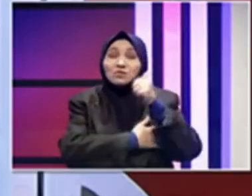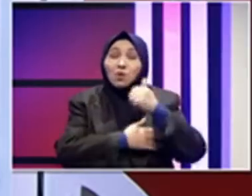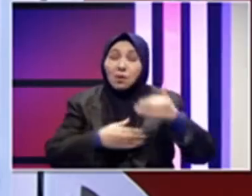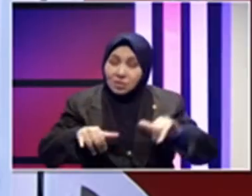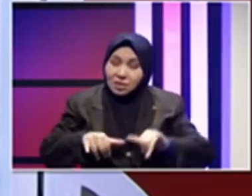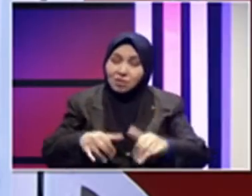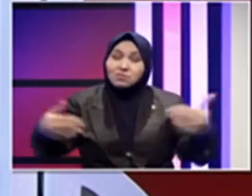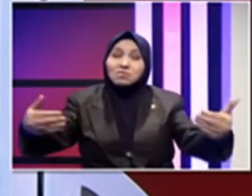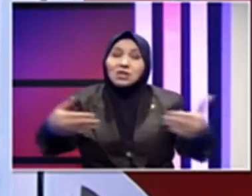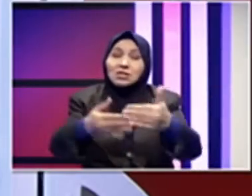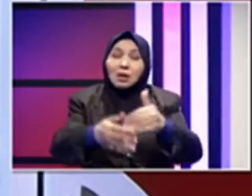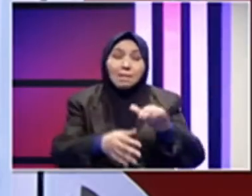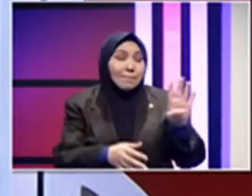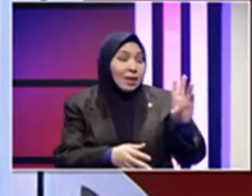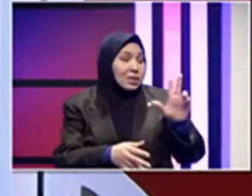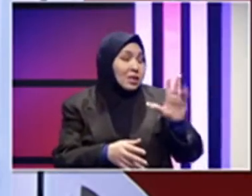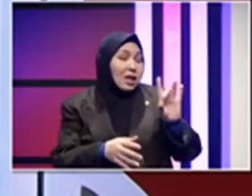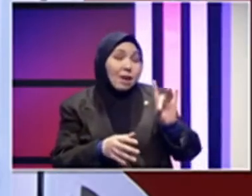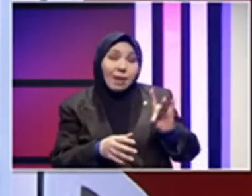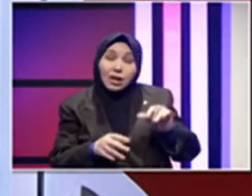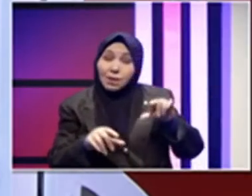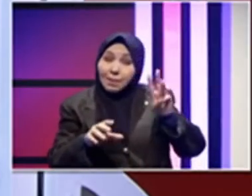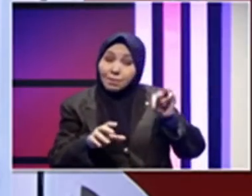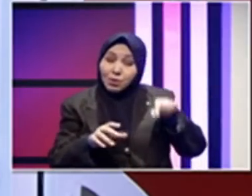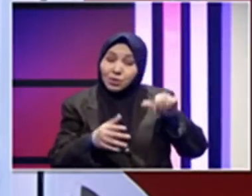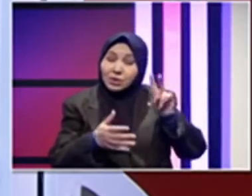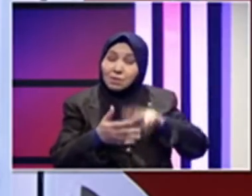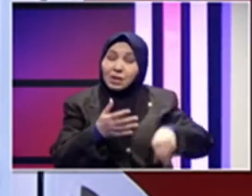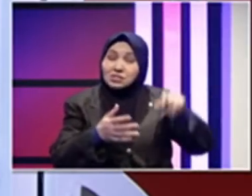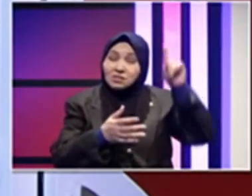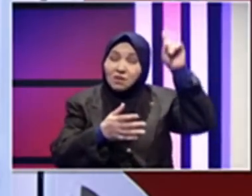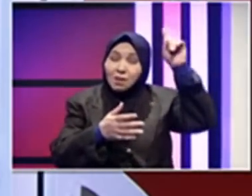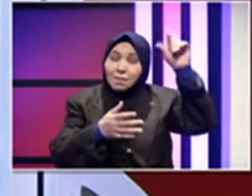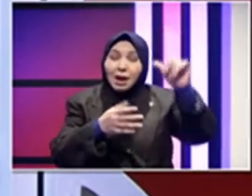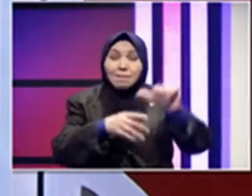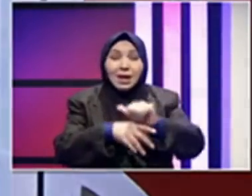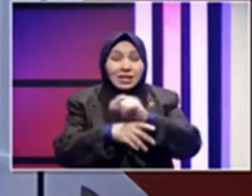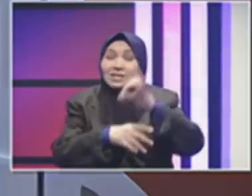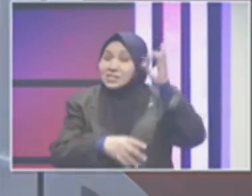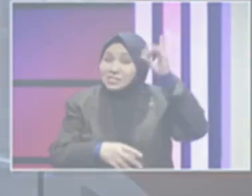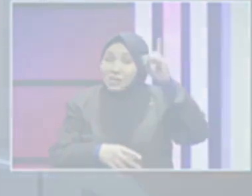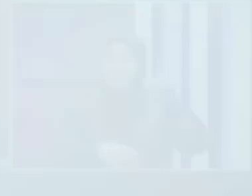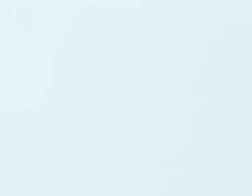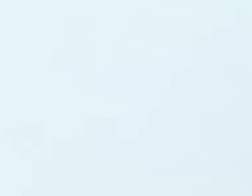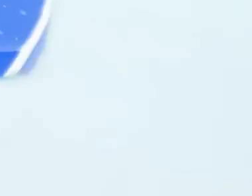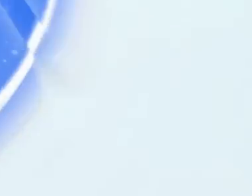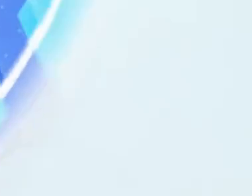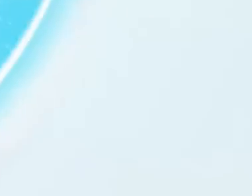menyambung halaman 438 My Quran Time, baca, faham, amal, insya-Allah.